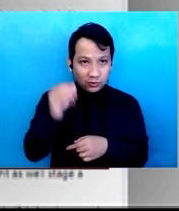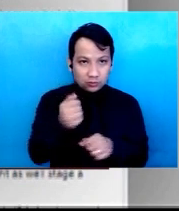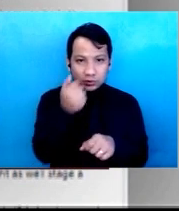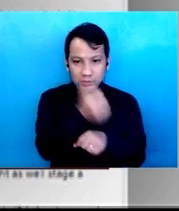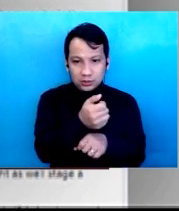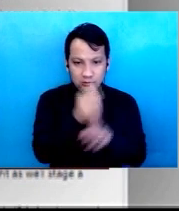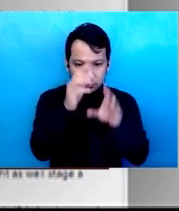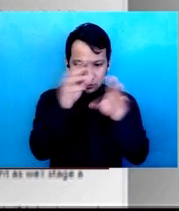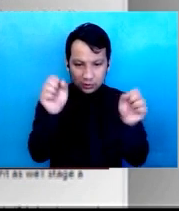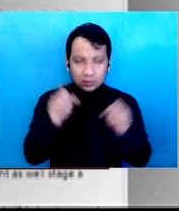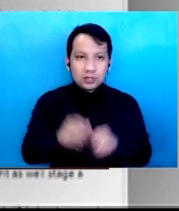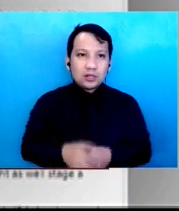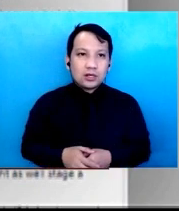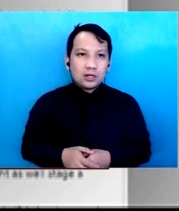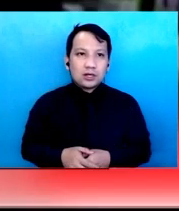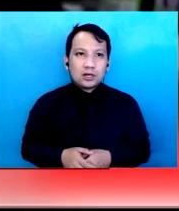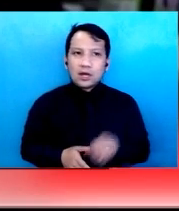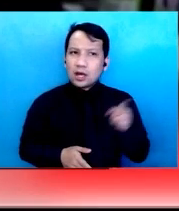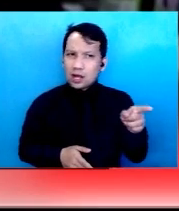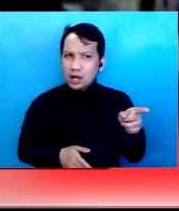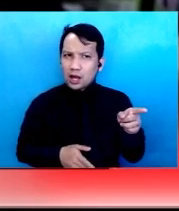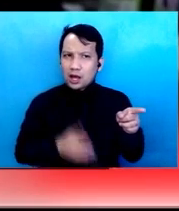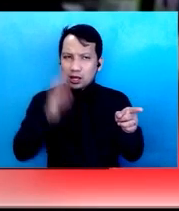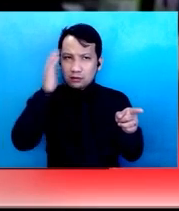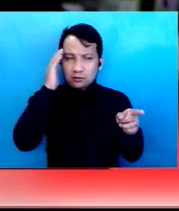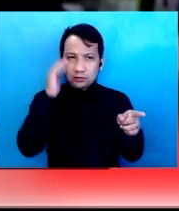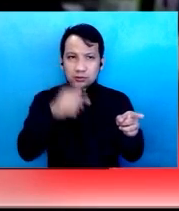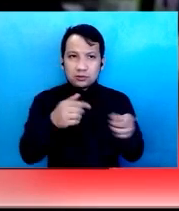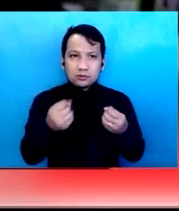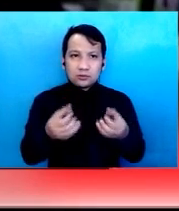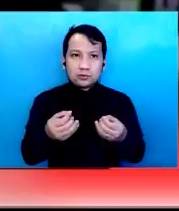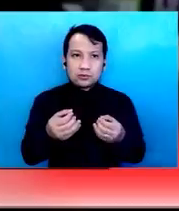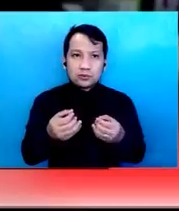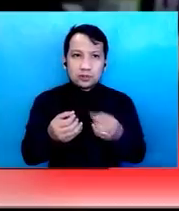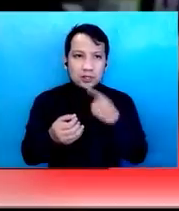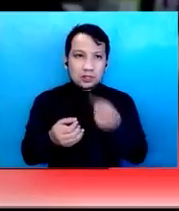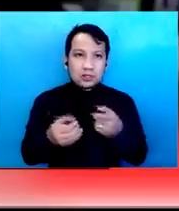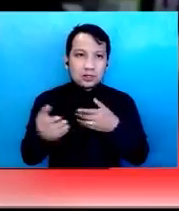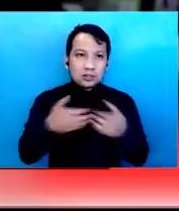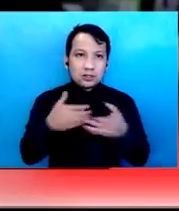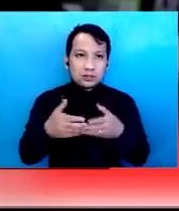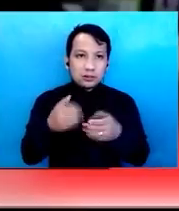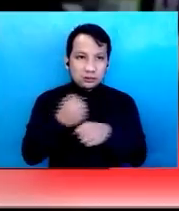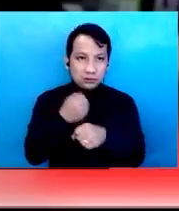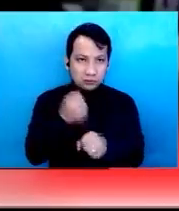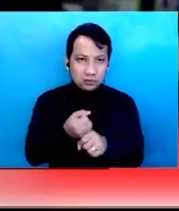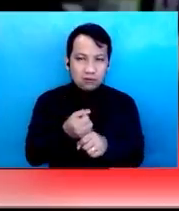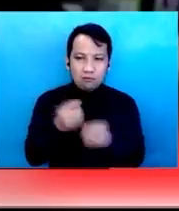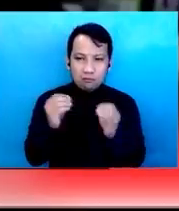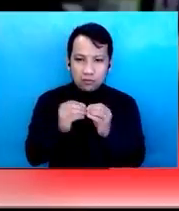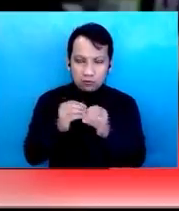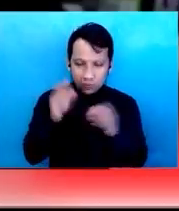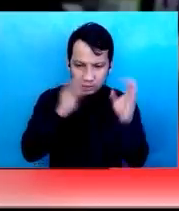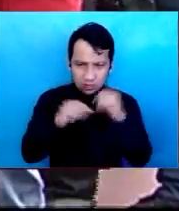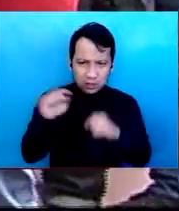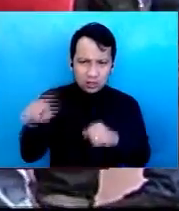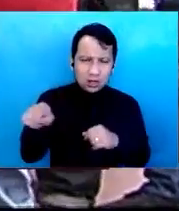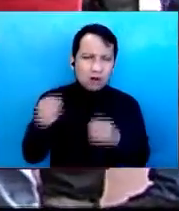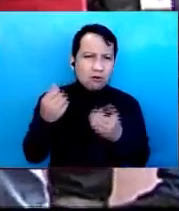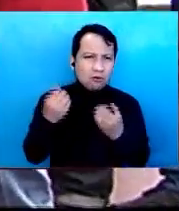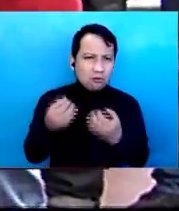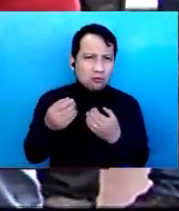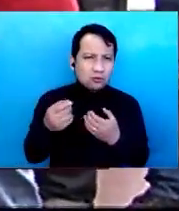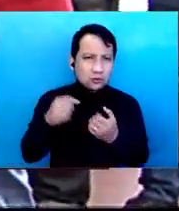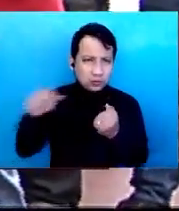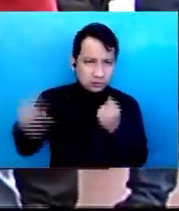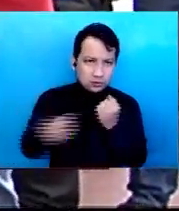Pangulo. Of course, alam natin na many people take advantage of this by creating more trouble and sana makita ito ng mga